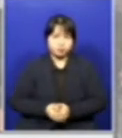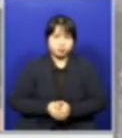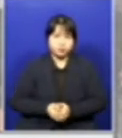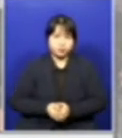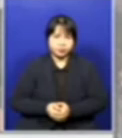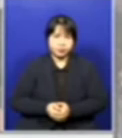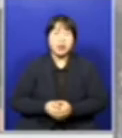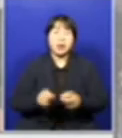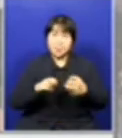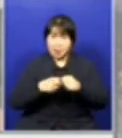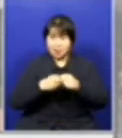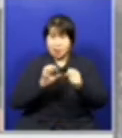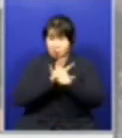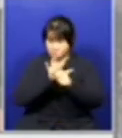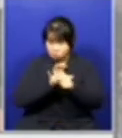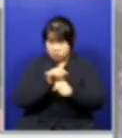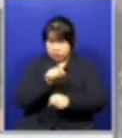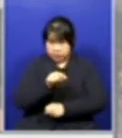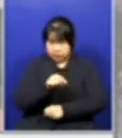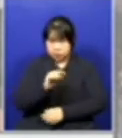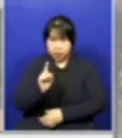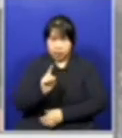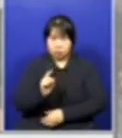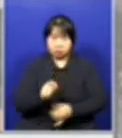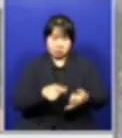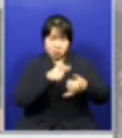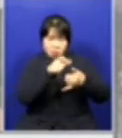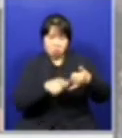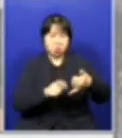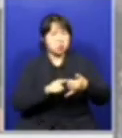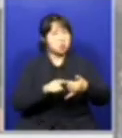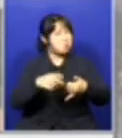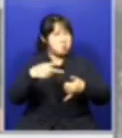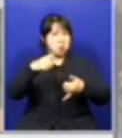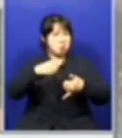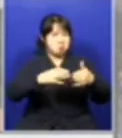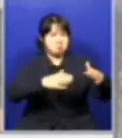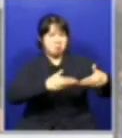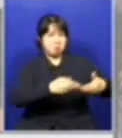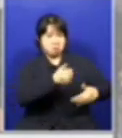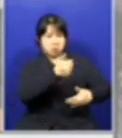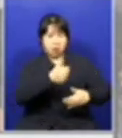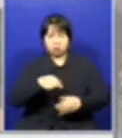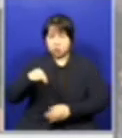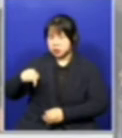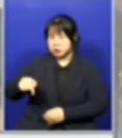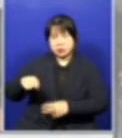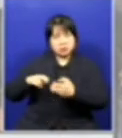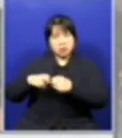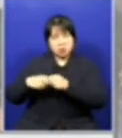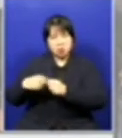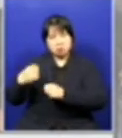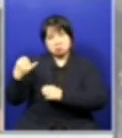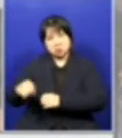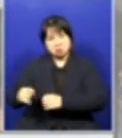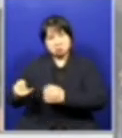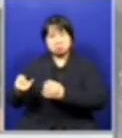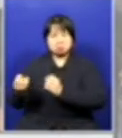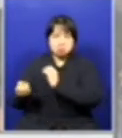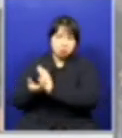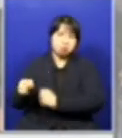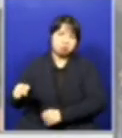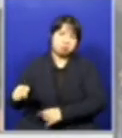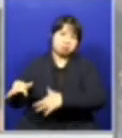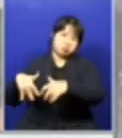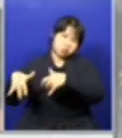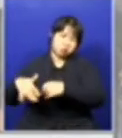การณ์โควิด-19 เนี่ยคนกลุ่มหนึ่งได้ประโยชน์อีกคนกลุ่มหนึ่งเสียประโยชน์โดยเฉพาะพี่น้องประชาชนได้ประโย